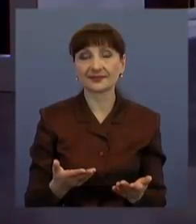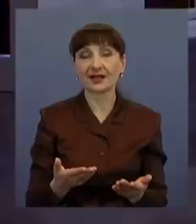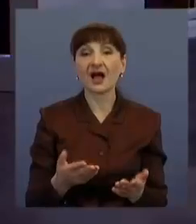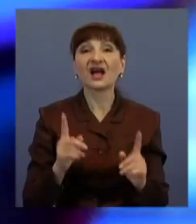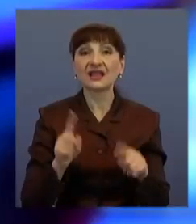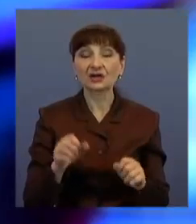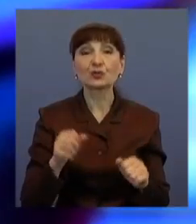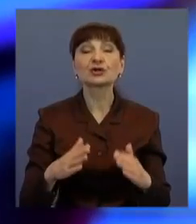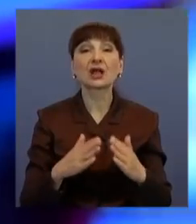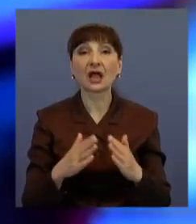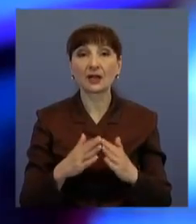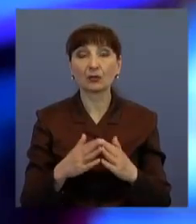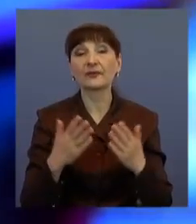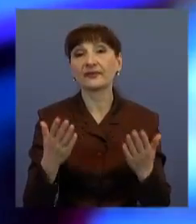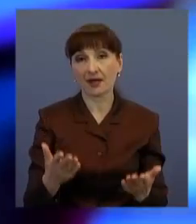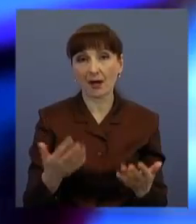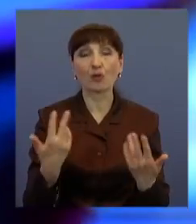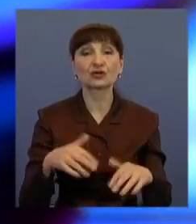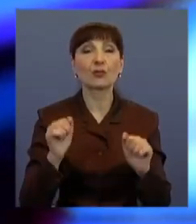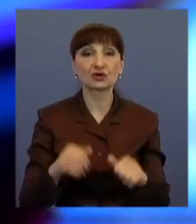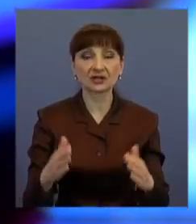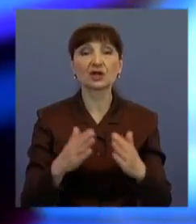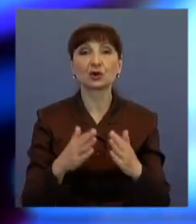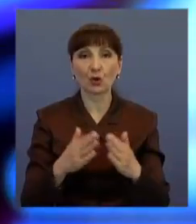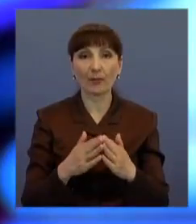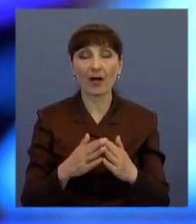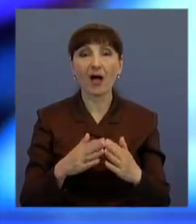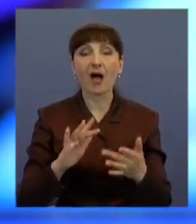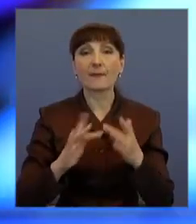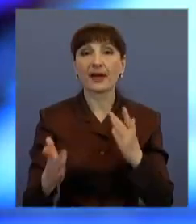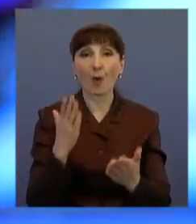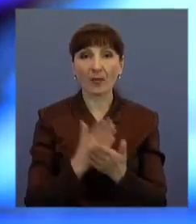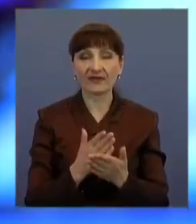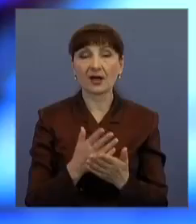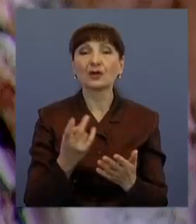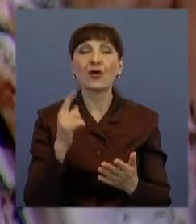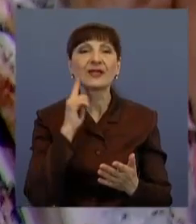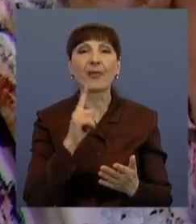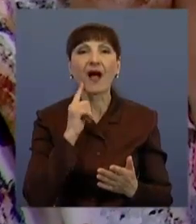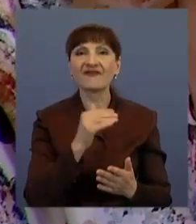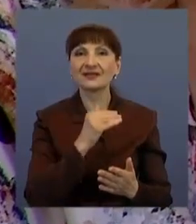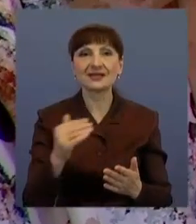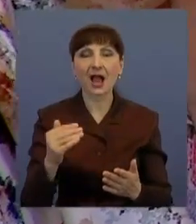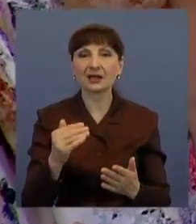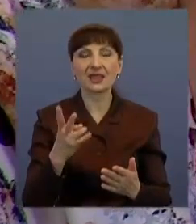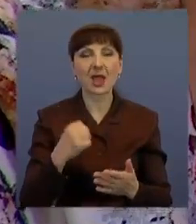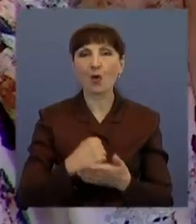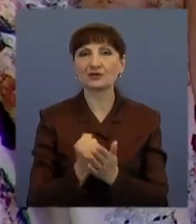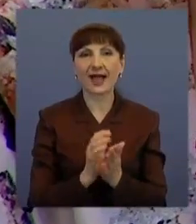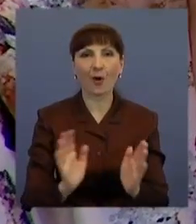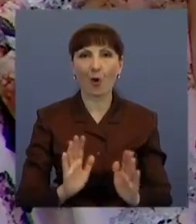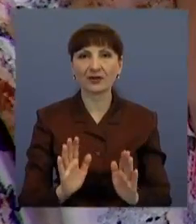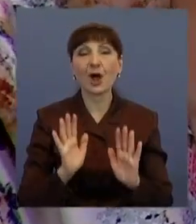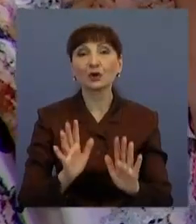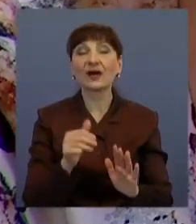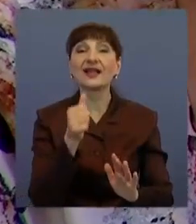даже на дому. Даже, уже да, есть да, возможность да, на дому онлайн смотреть. Да, но это пока еще официально не узаконено. Это просто